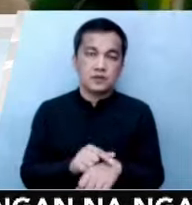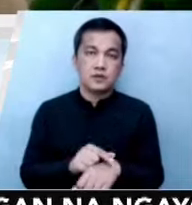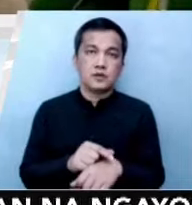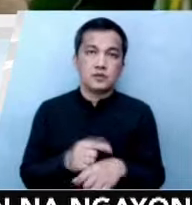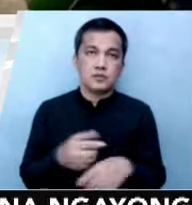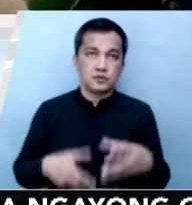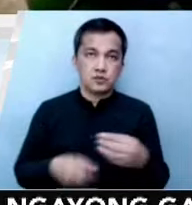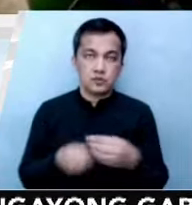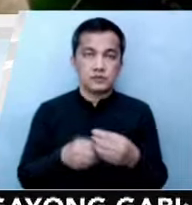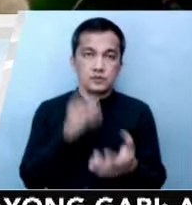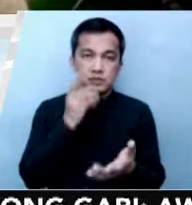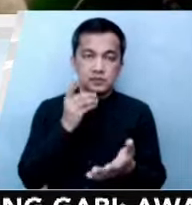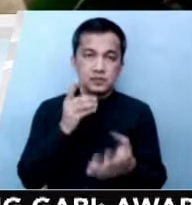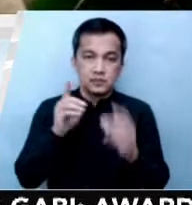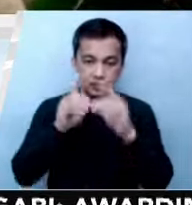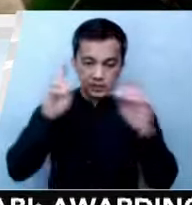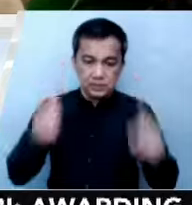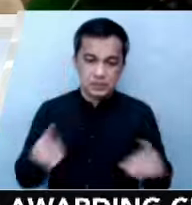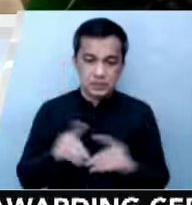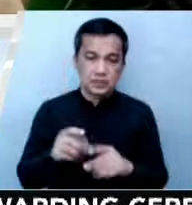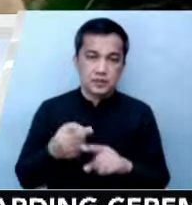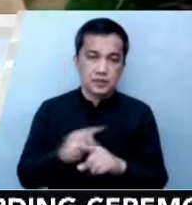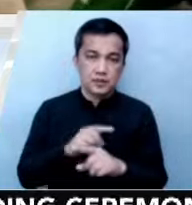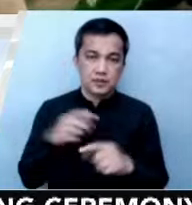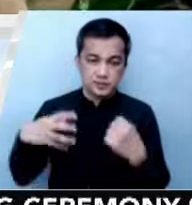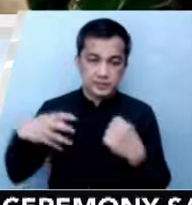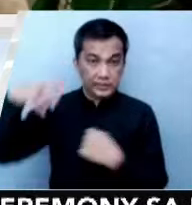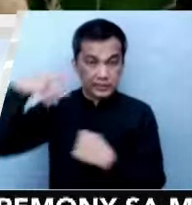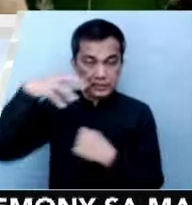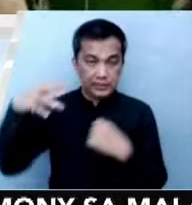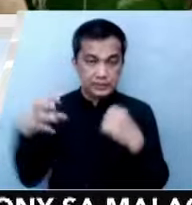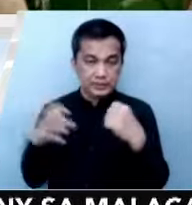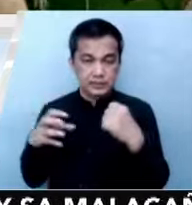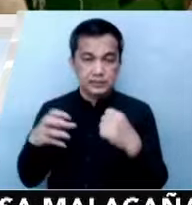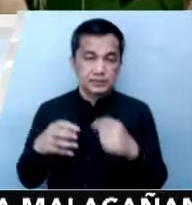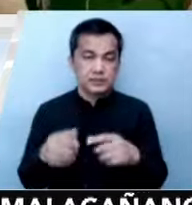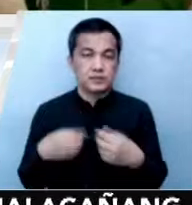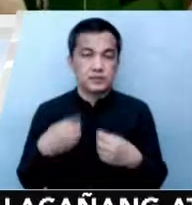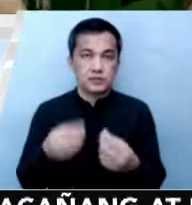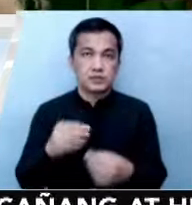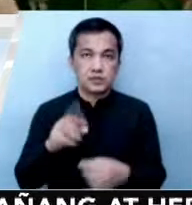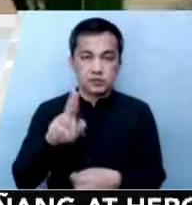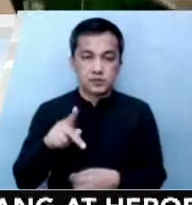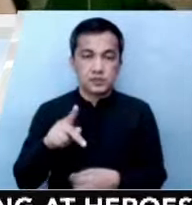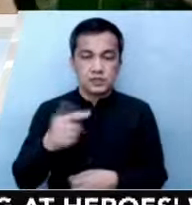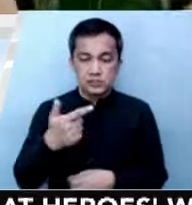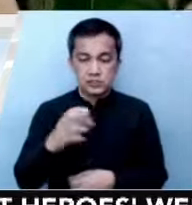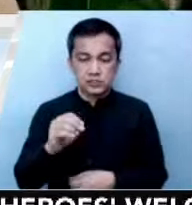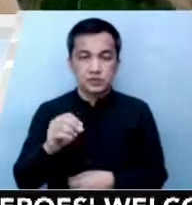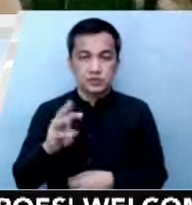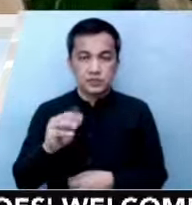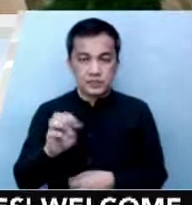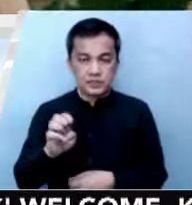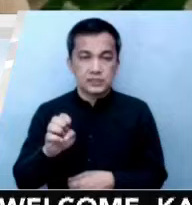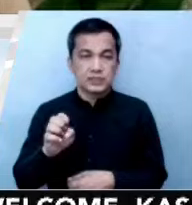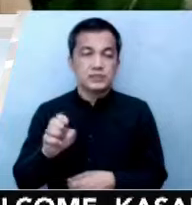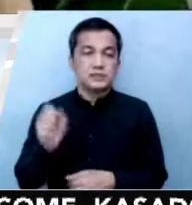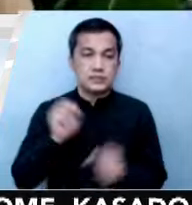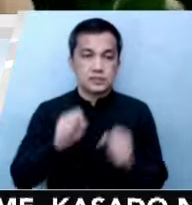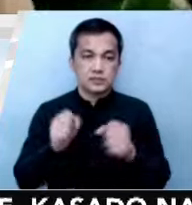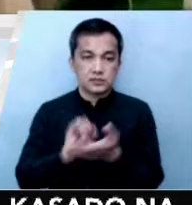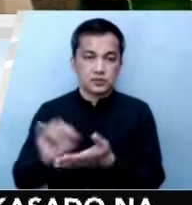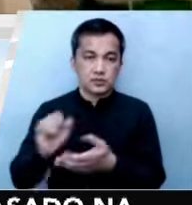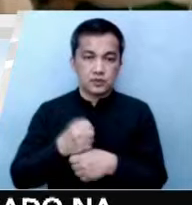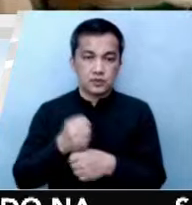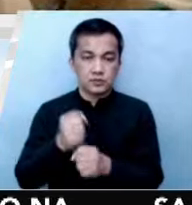na mga nakukuha natin from the satellite. Nagbibigay din kami sa UP Marine Science Institute. Gumagawa sila ng mga model or ng mga parang